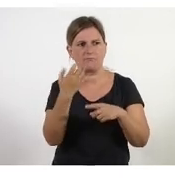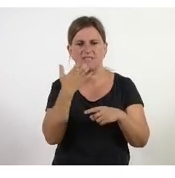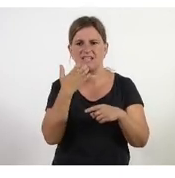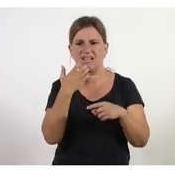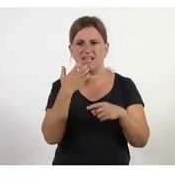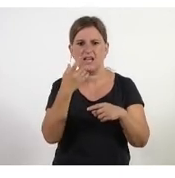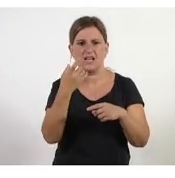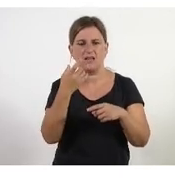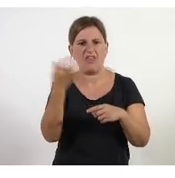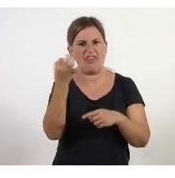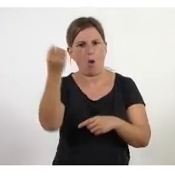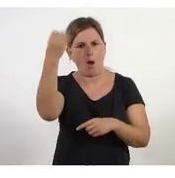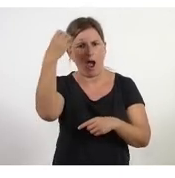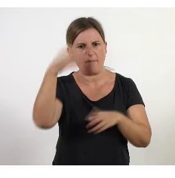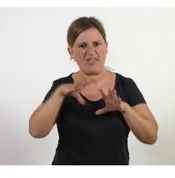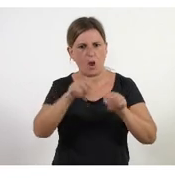servir?